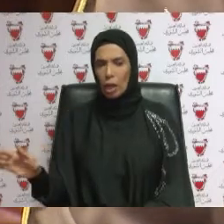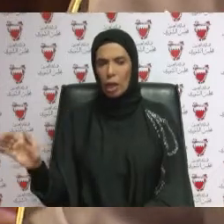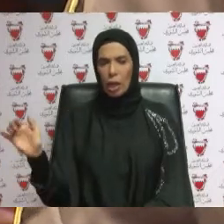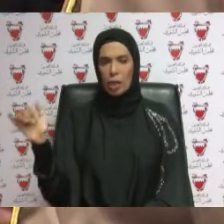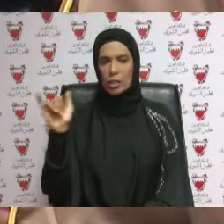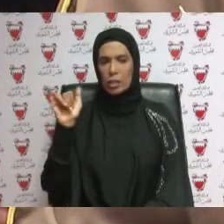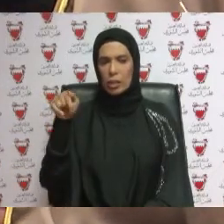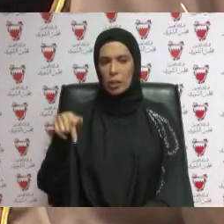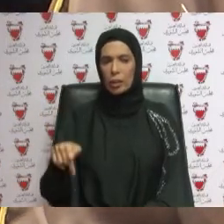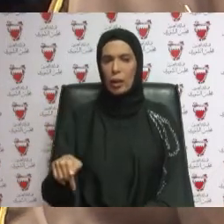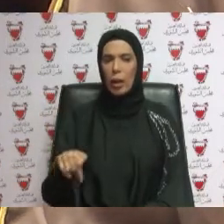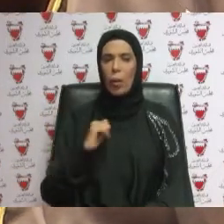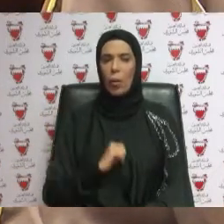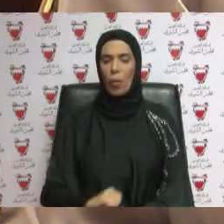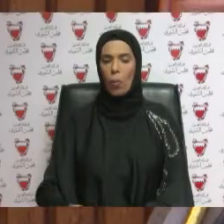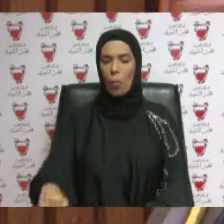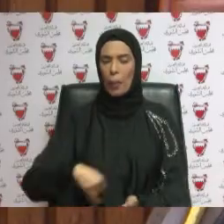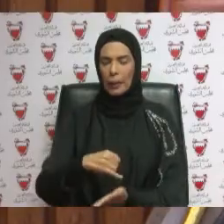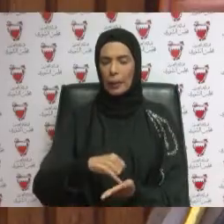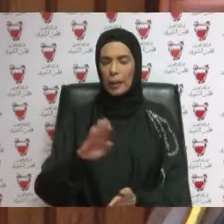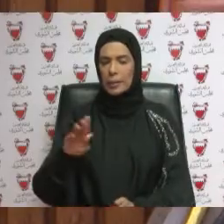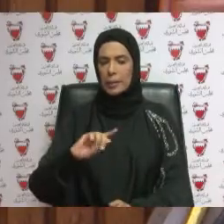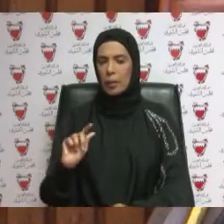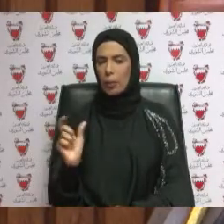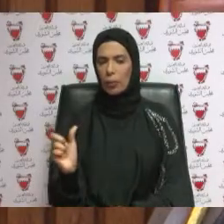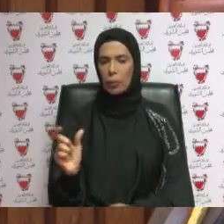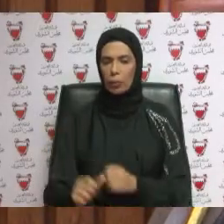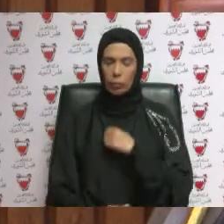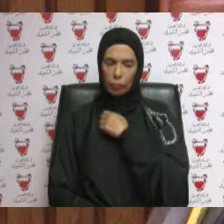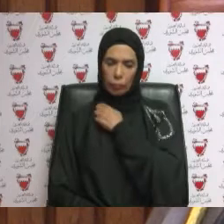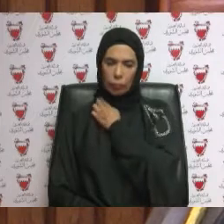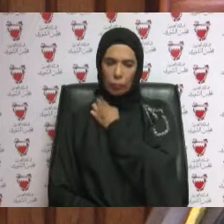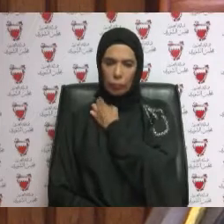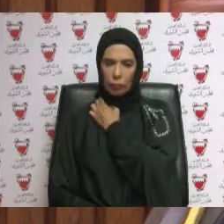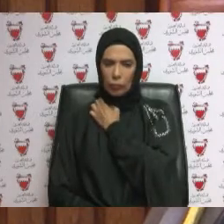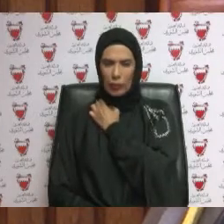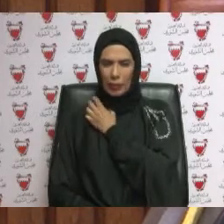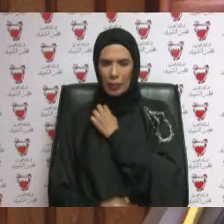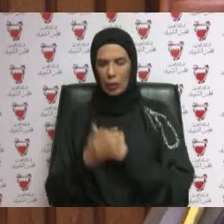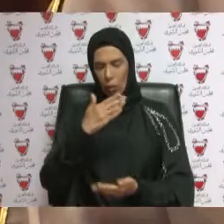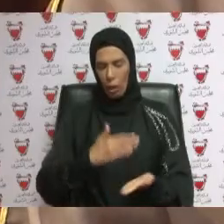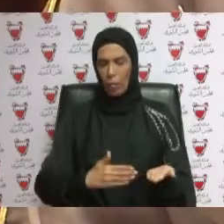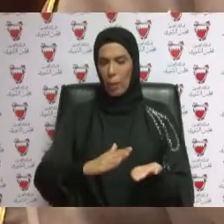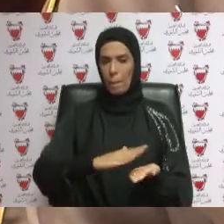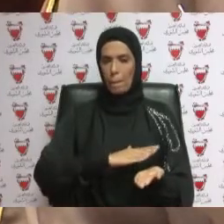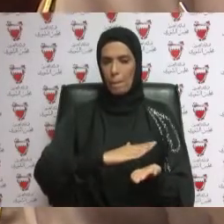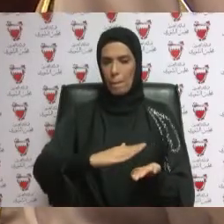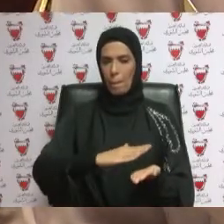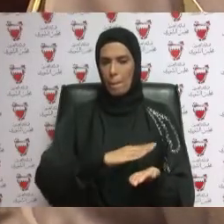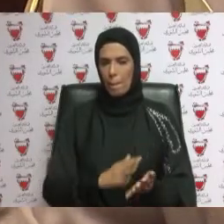هذا هو المقصود فيه، أراضي مغمورة في المياه وسط أراضي اللي